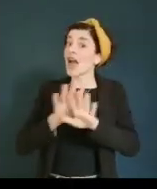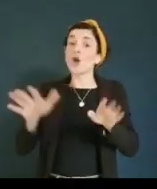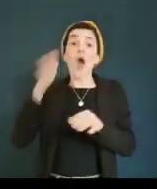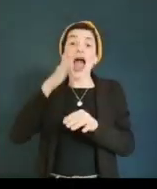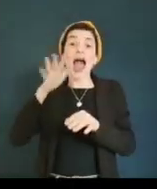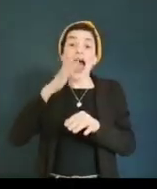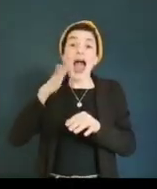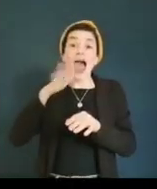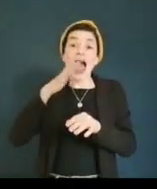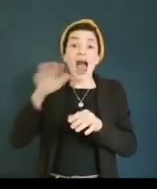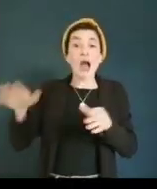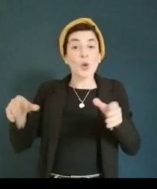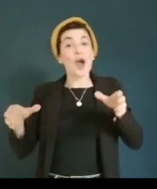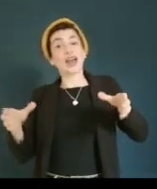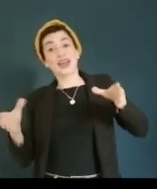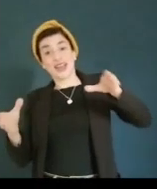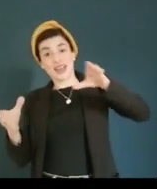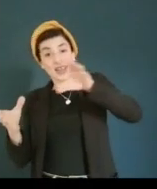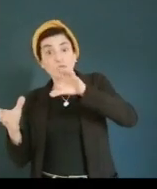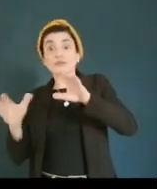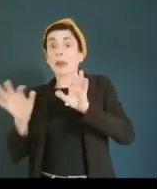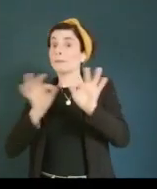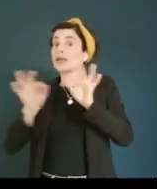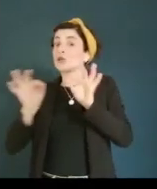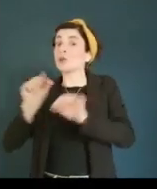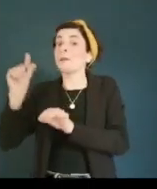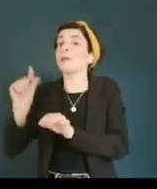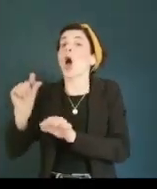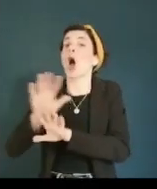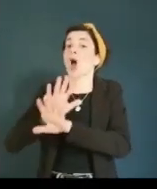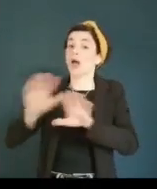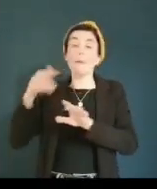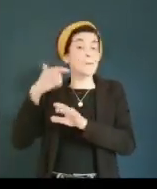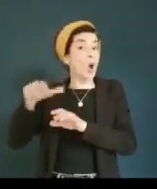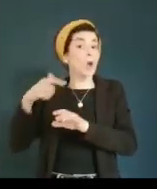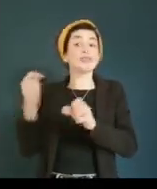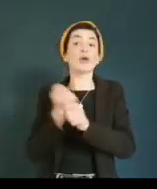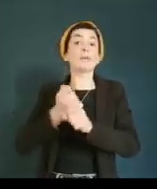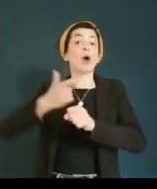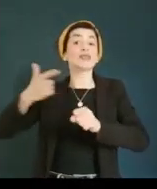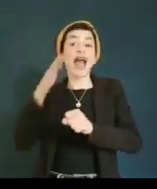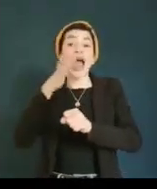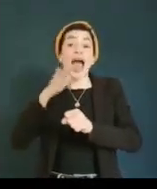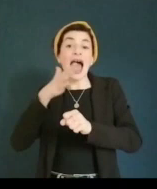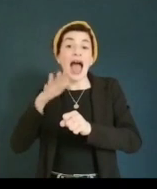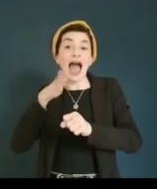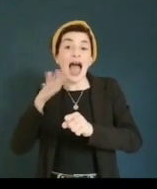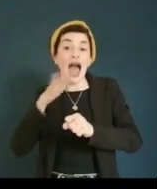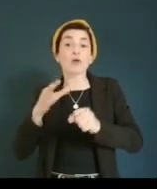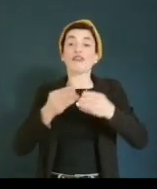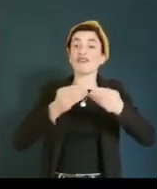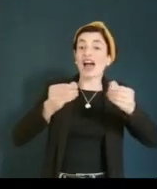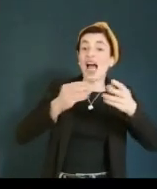Siate parsimoniosi quando aggiungete l'acqua perché, come vi dicevo, dobbiamo riuscire a far amalgamare